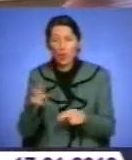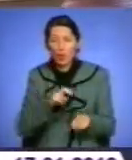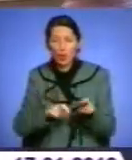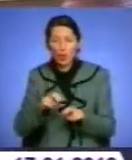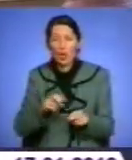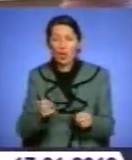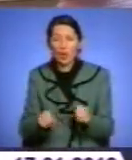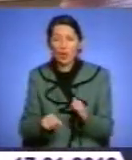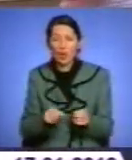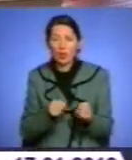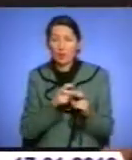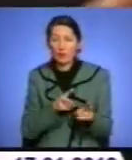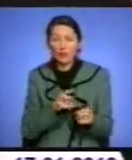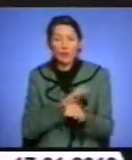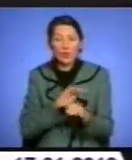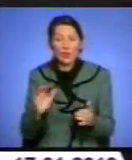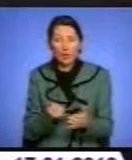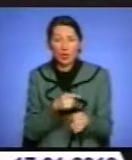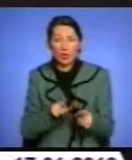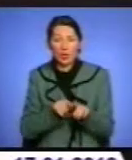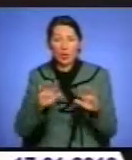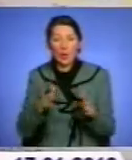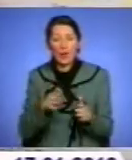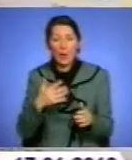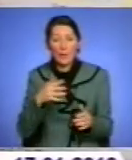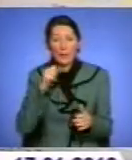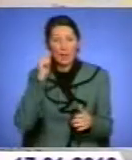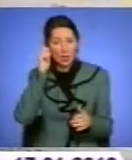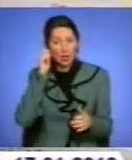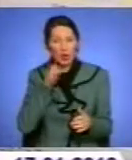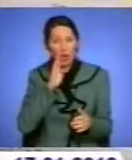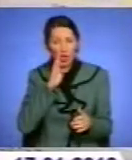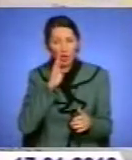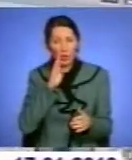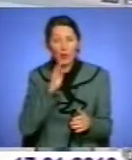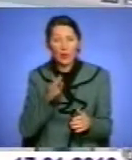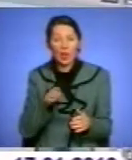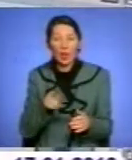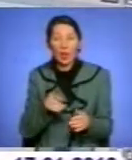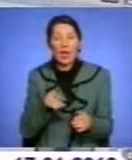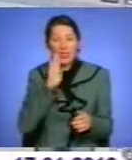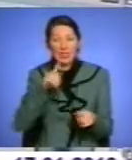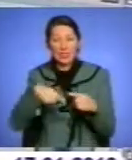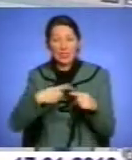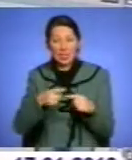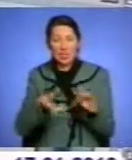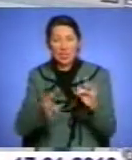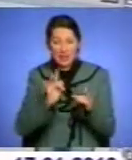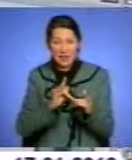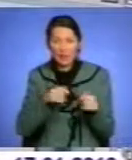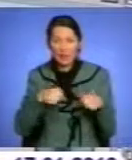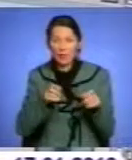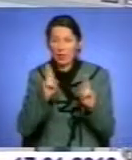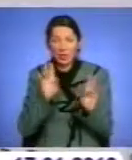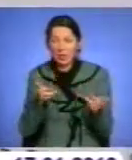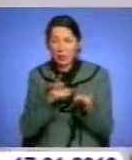трапилося і з 30-річною тернополянкою. Жінка через інтернет-крамниці продавала непотрібні їй речі. В оголошенні вказала не лише номер